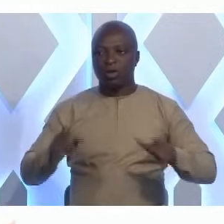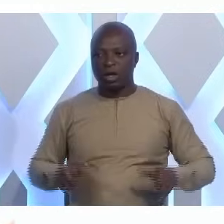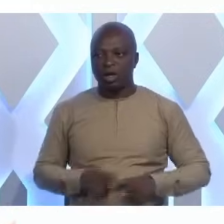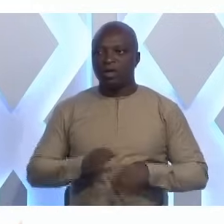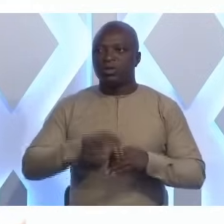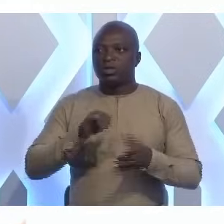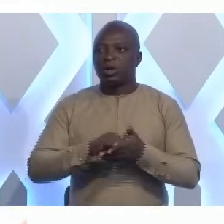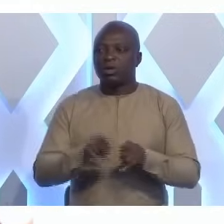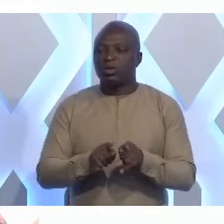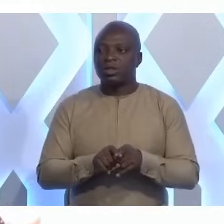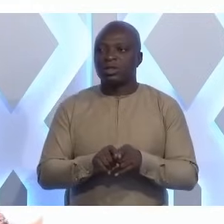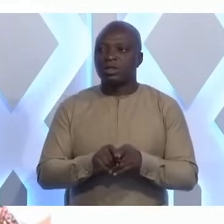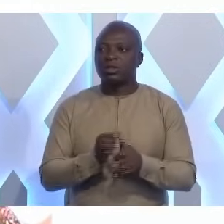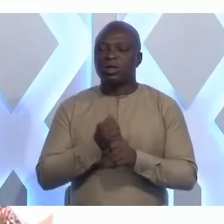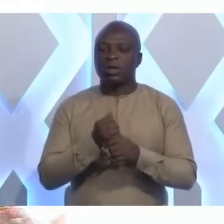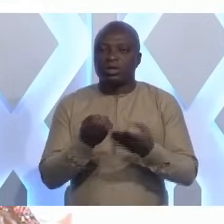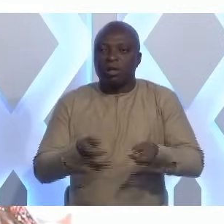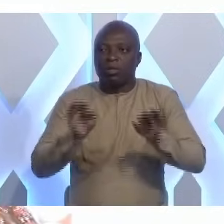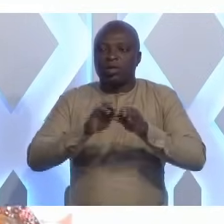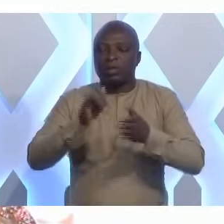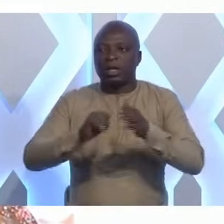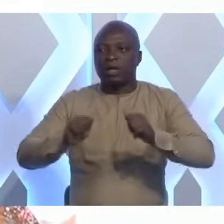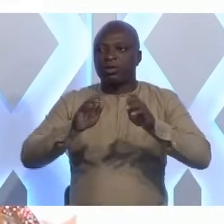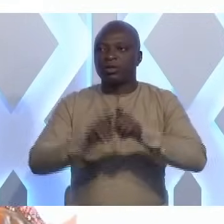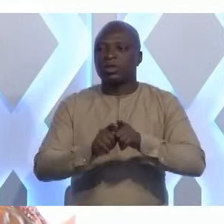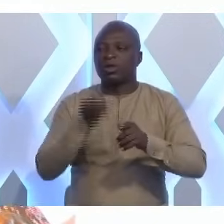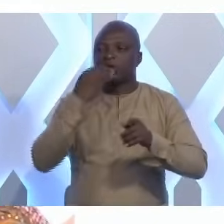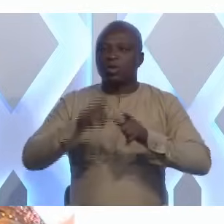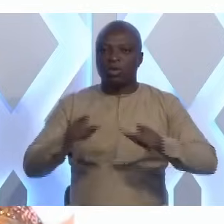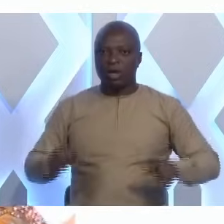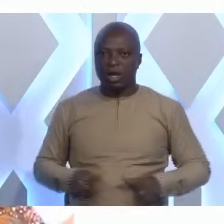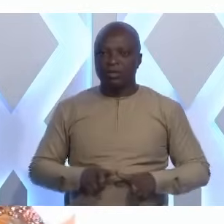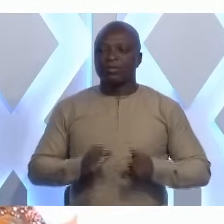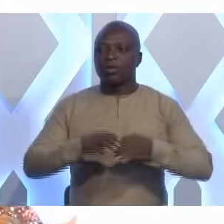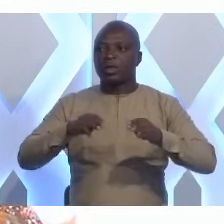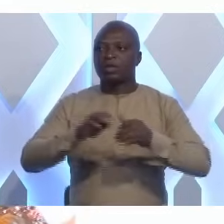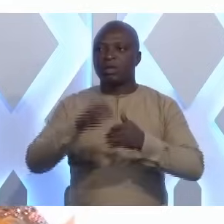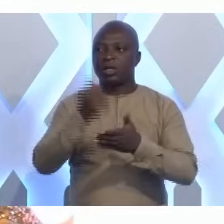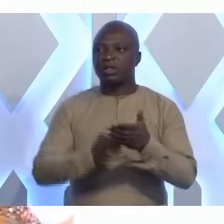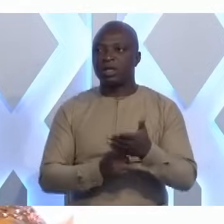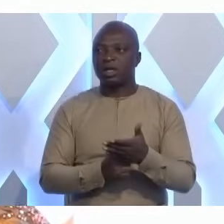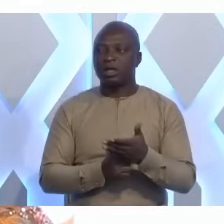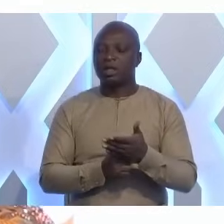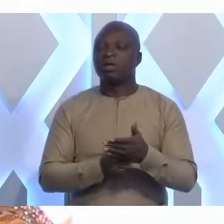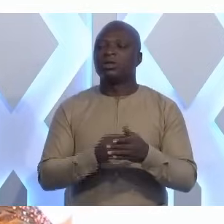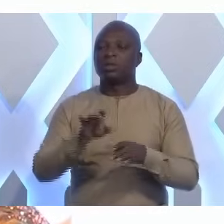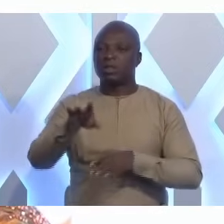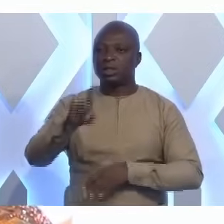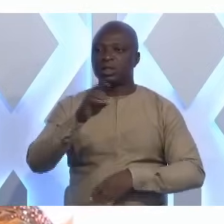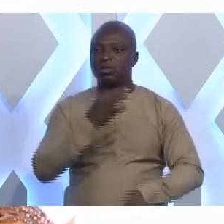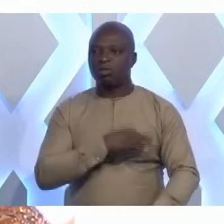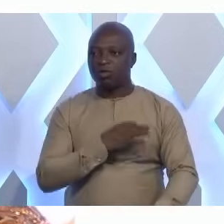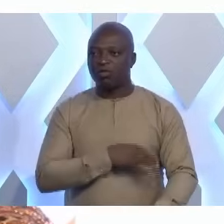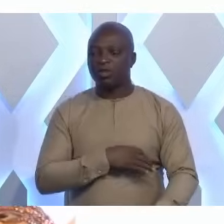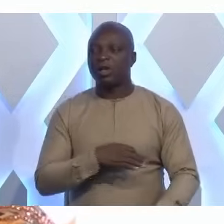il nous tenait à cœur que chaque acteur, aussi bien du consommer local que du marché de l'artisanat, tire son épingle du jeu